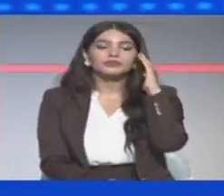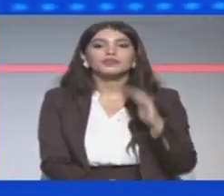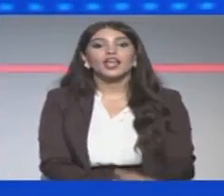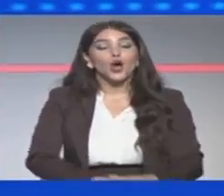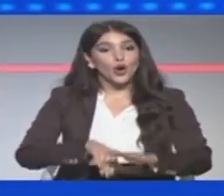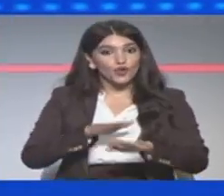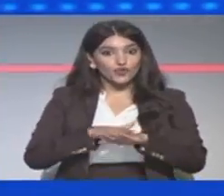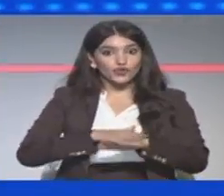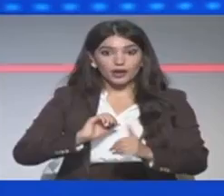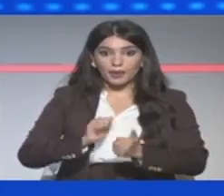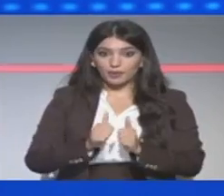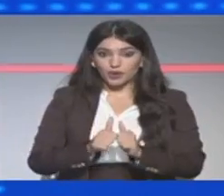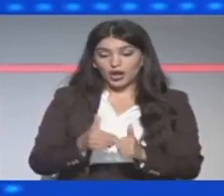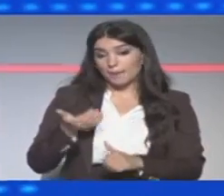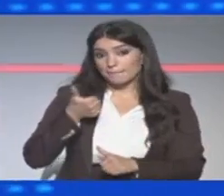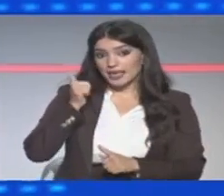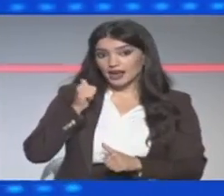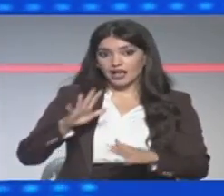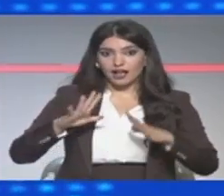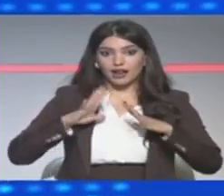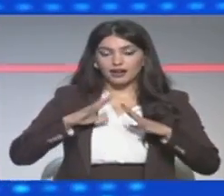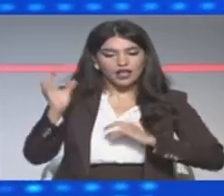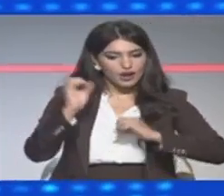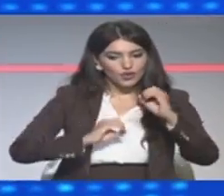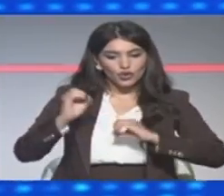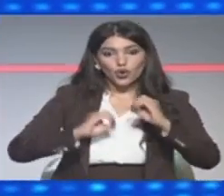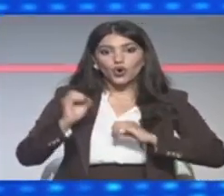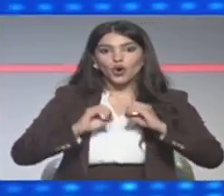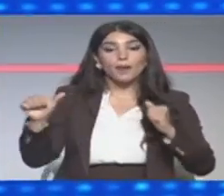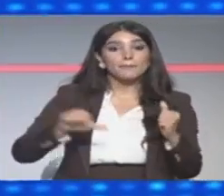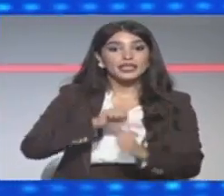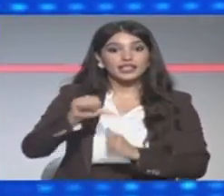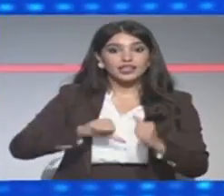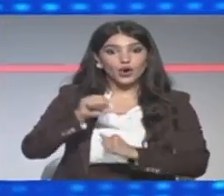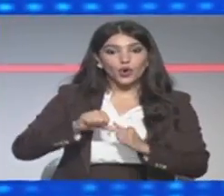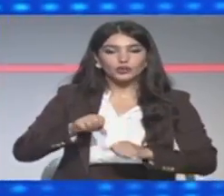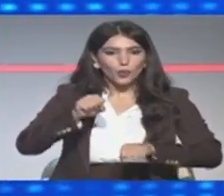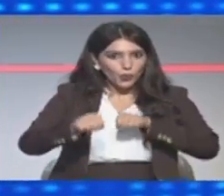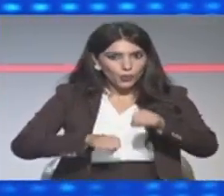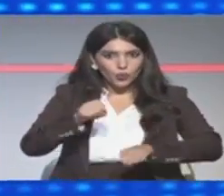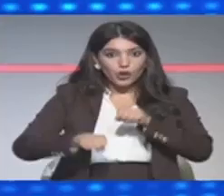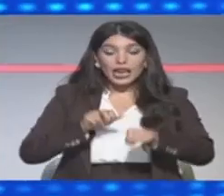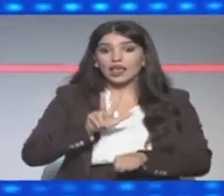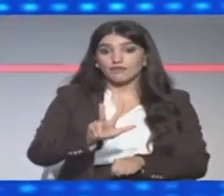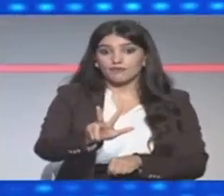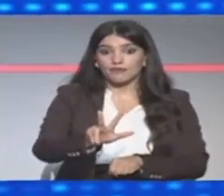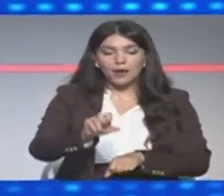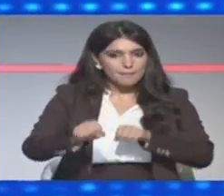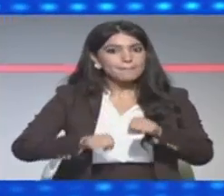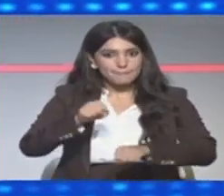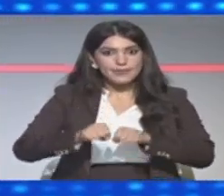وفي أخبار رياضة، انتظمت أمس الأحد النسخة الأولى من دورة قصر سعيد لسباق الدراجات